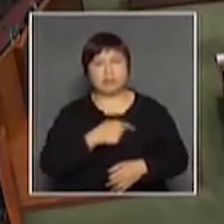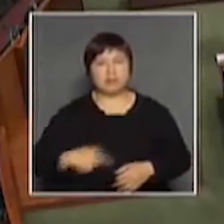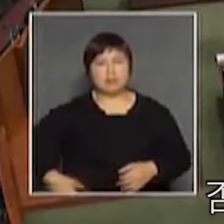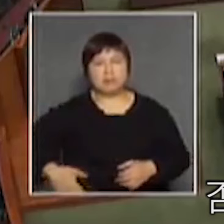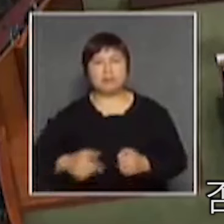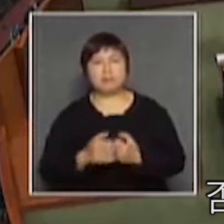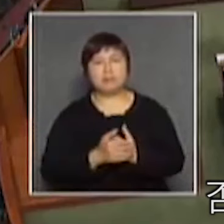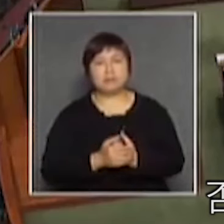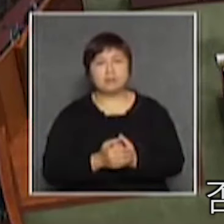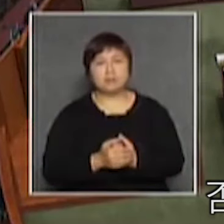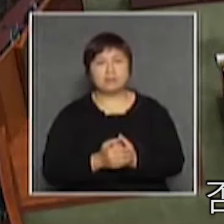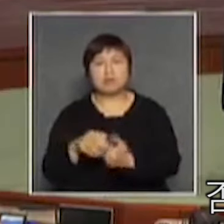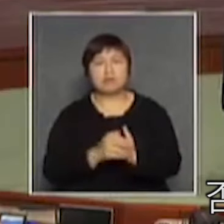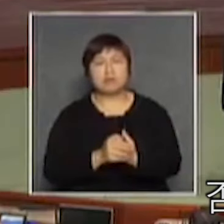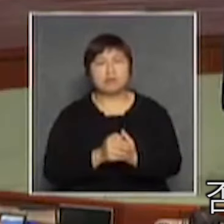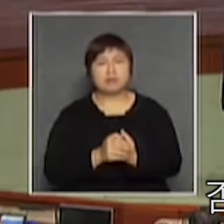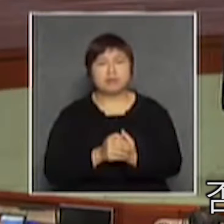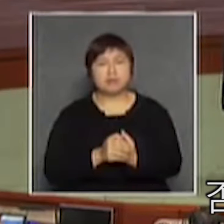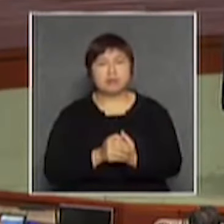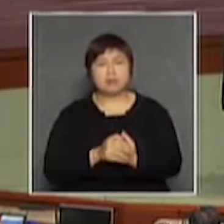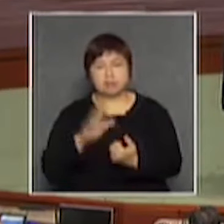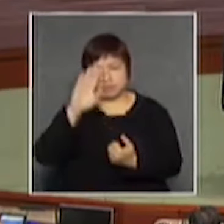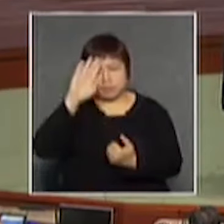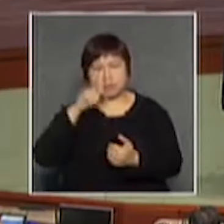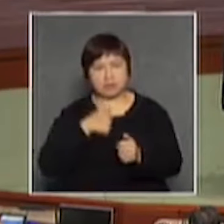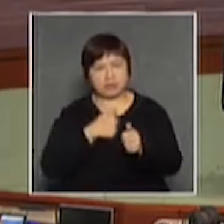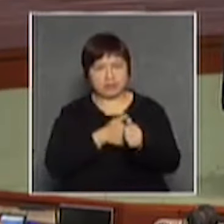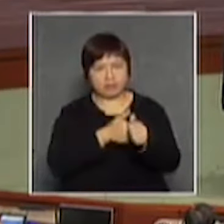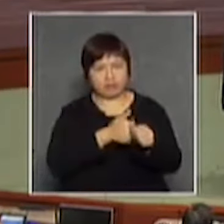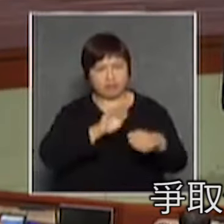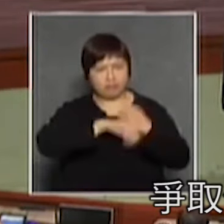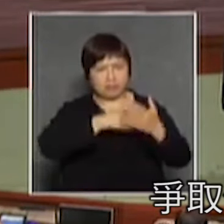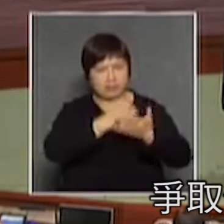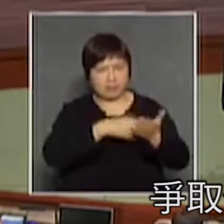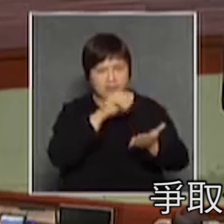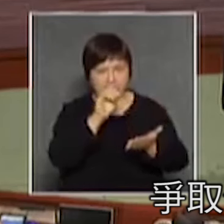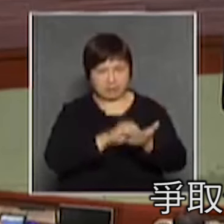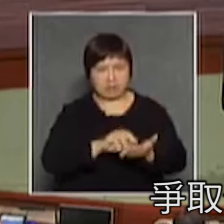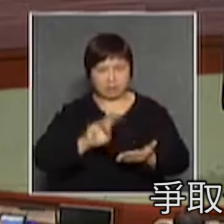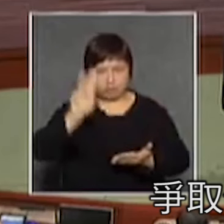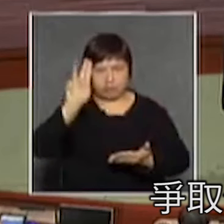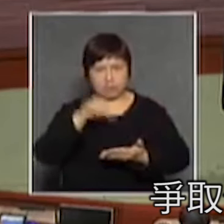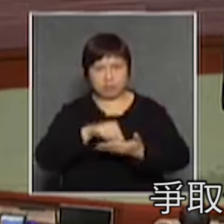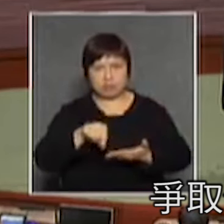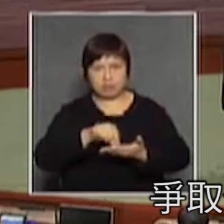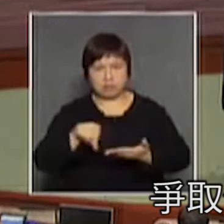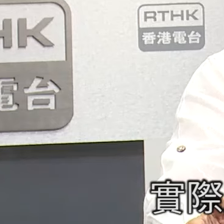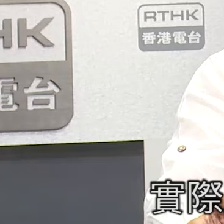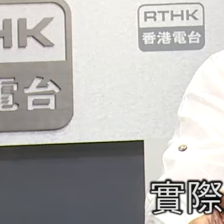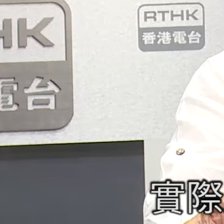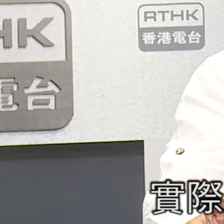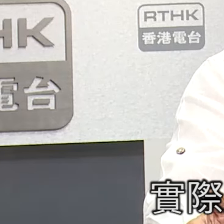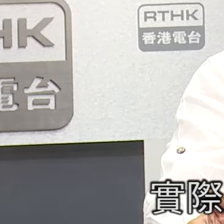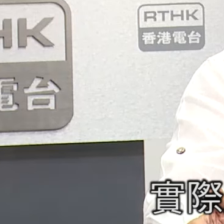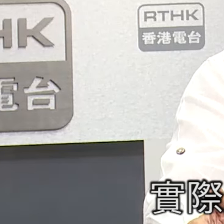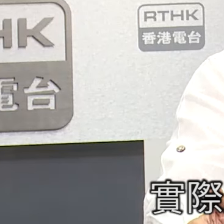民族。否定呢個現有政治體制，唔尊重立法會，爭取佢哋啲支持者嘢好感，實